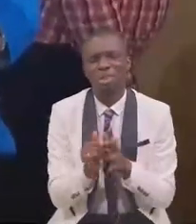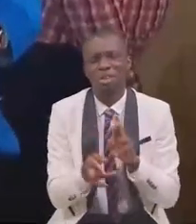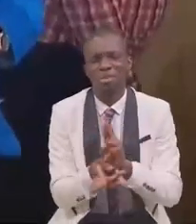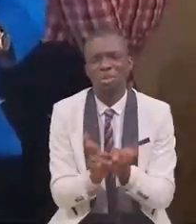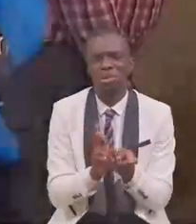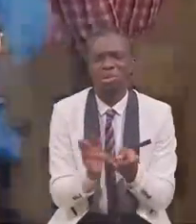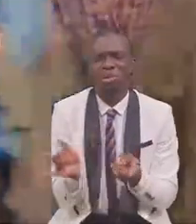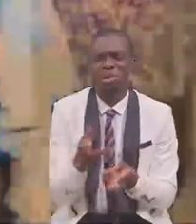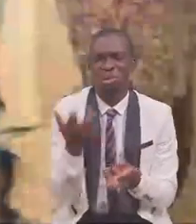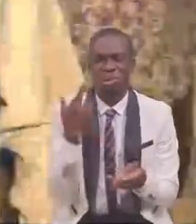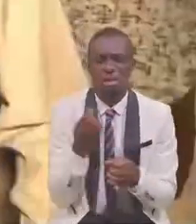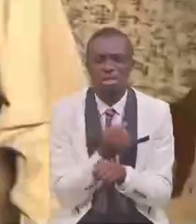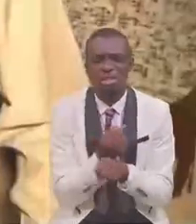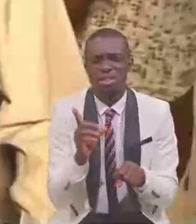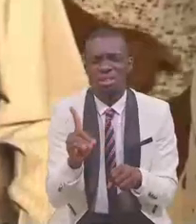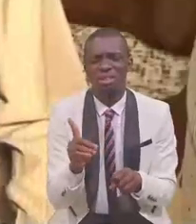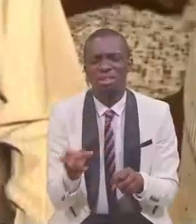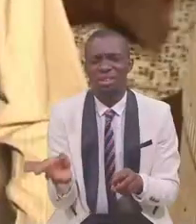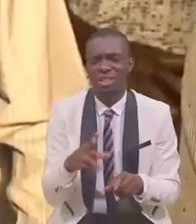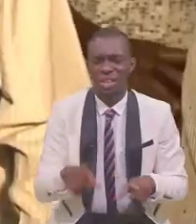Leurs vies sont changées